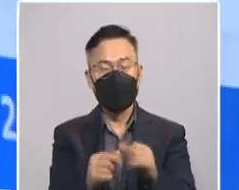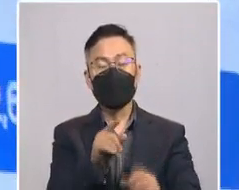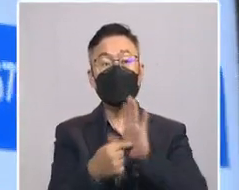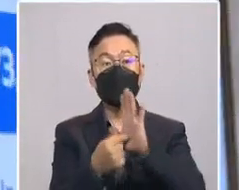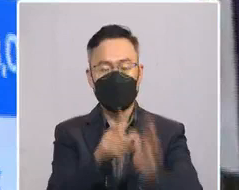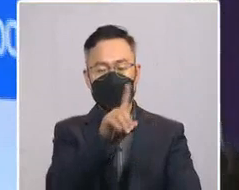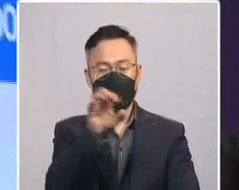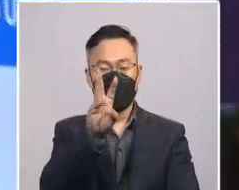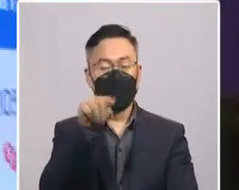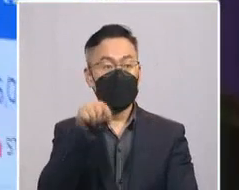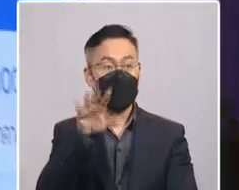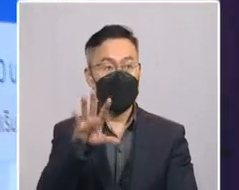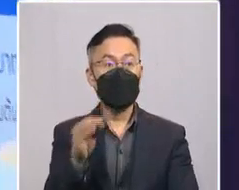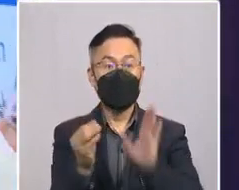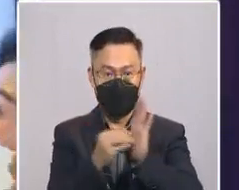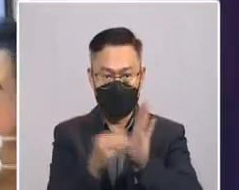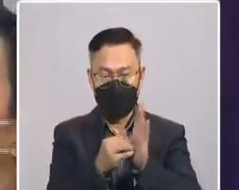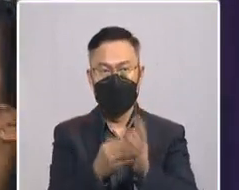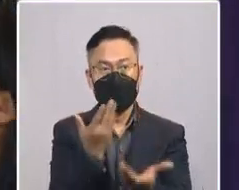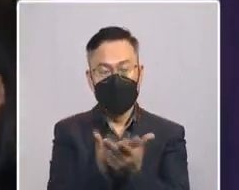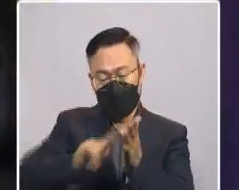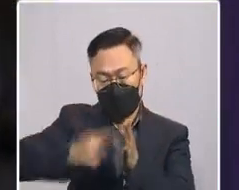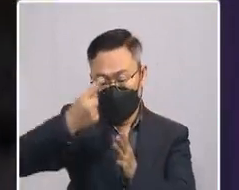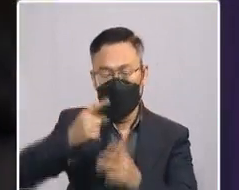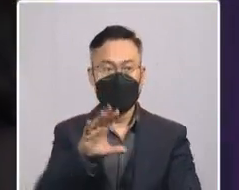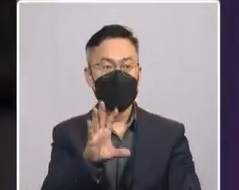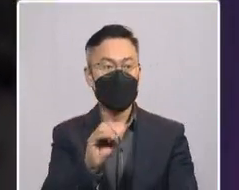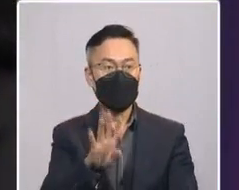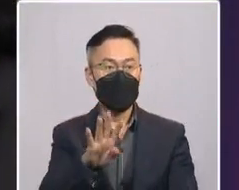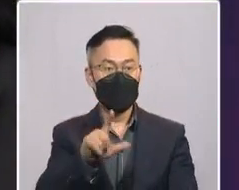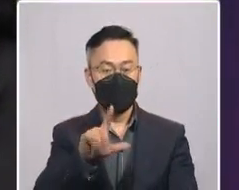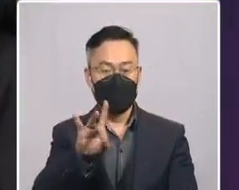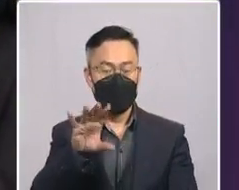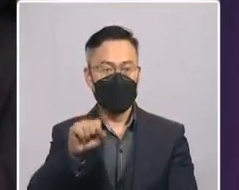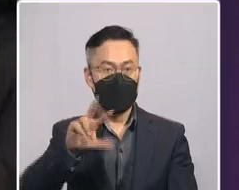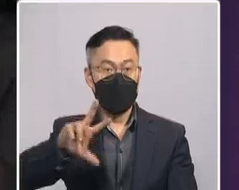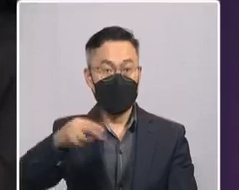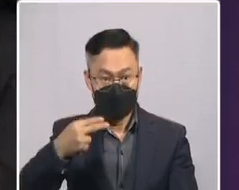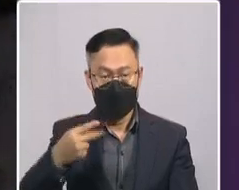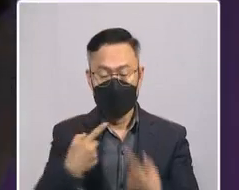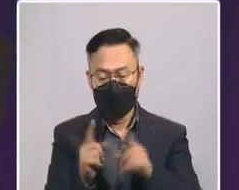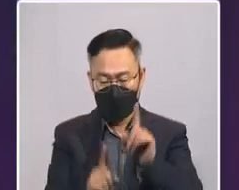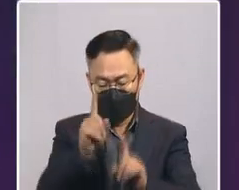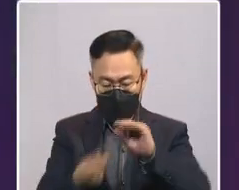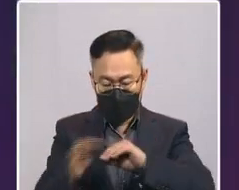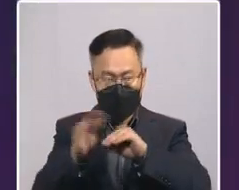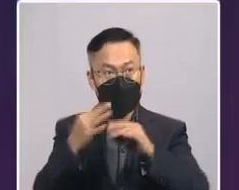106.5 นะคะอยู่ในเขตกรุงเทพราคาเริ่มต้นจะอยู่ที่54ล้าน 830,000 บาทค่ะ แล้วก็จบนะคะตัวเลขข้างบน